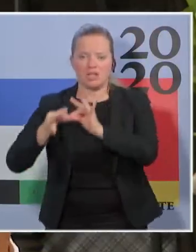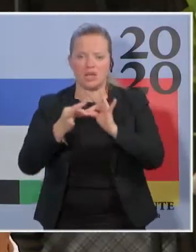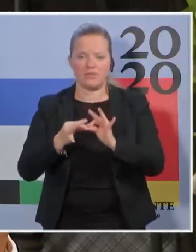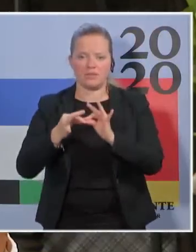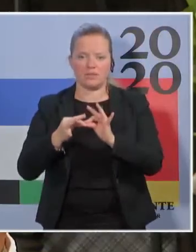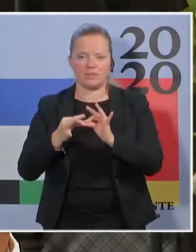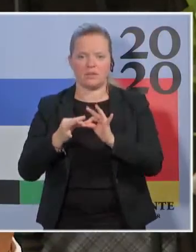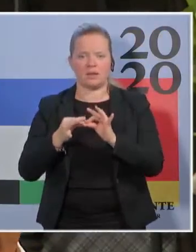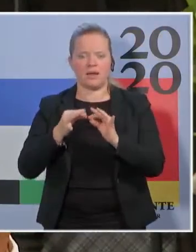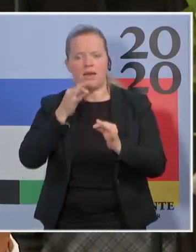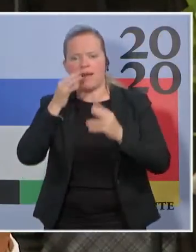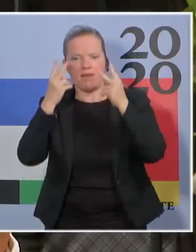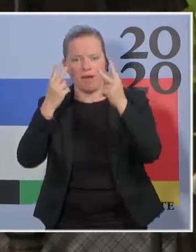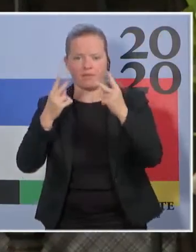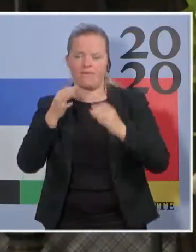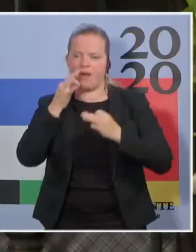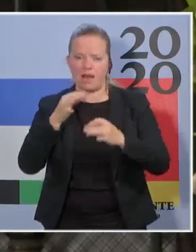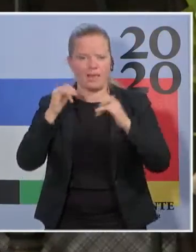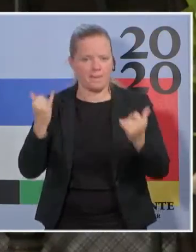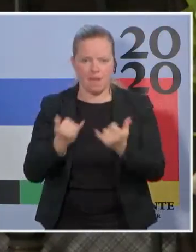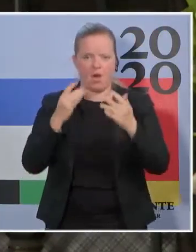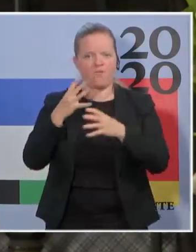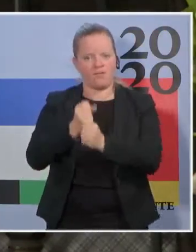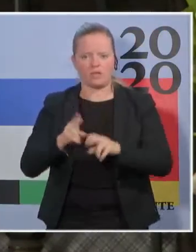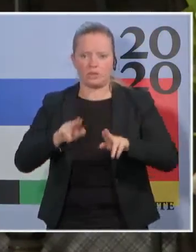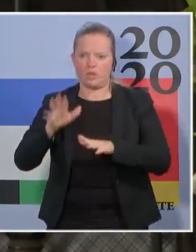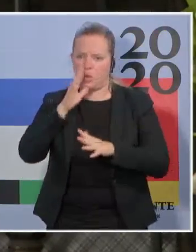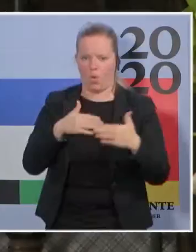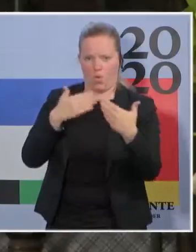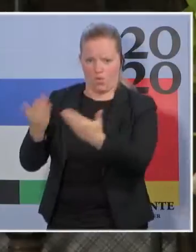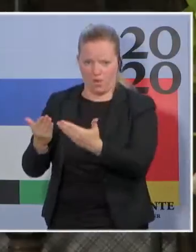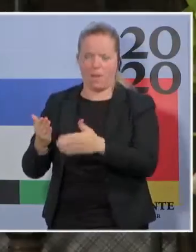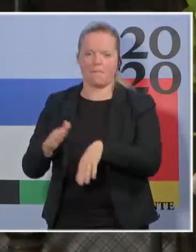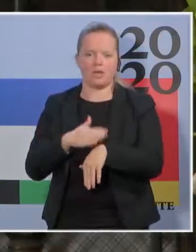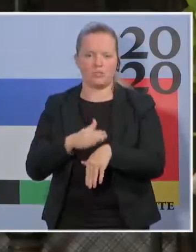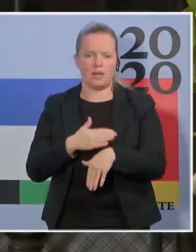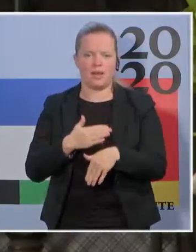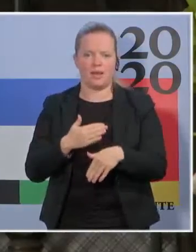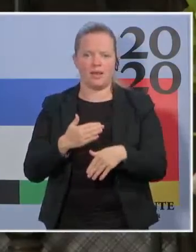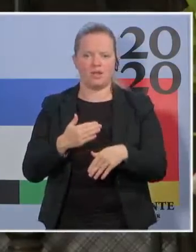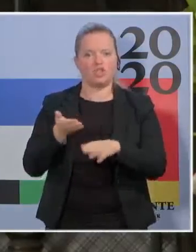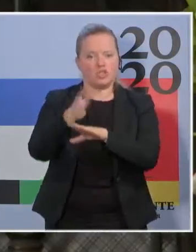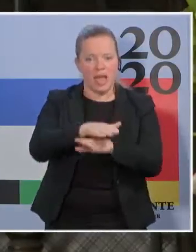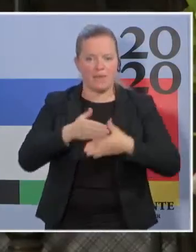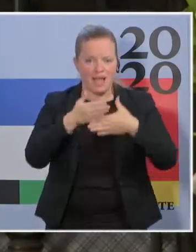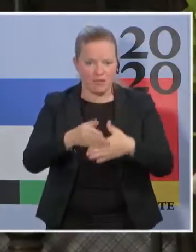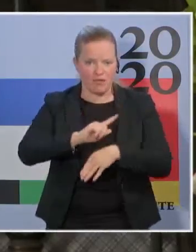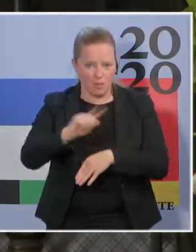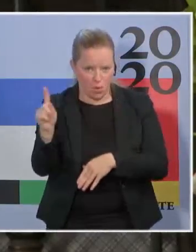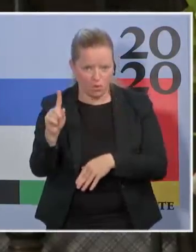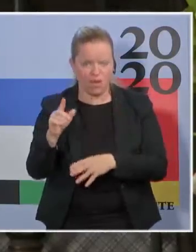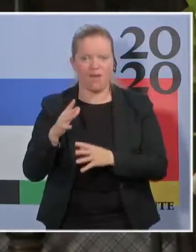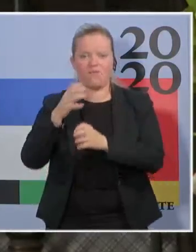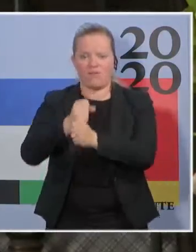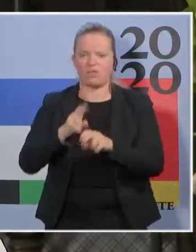dem Verfassungsgerichtshof überantwortet worden, etwa in dieser Frage auch die Frage des Verbotes der Sterbehilfe, die